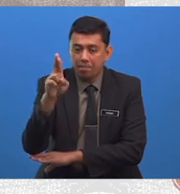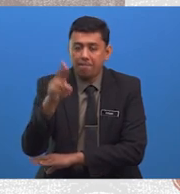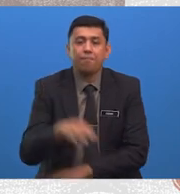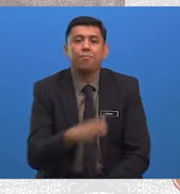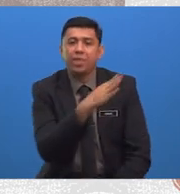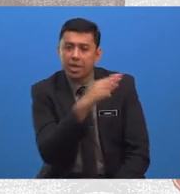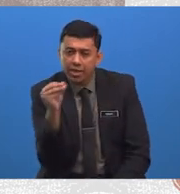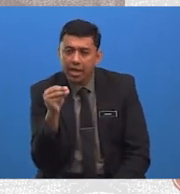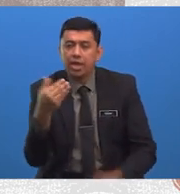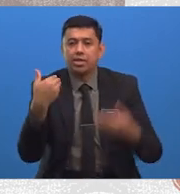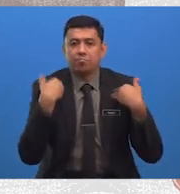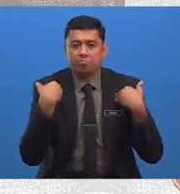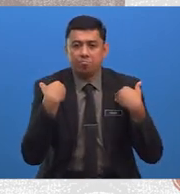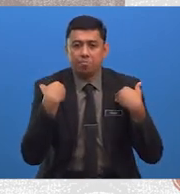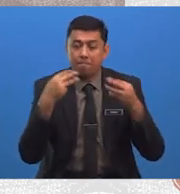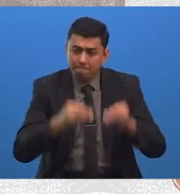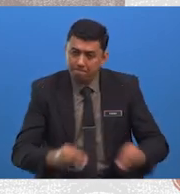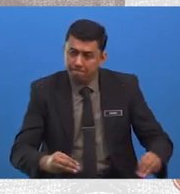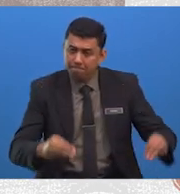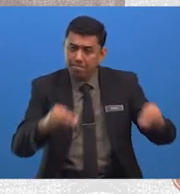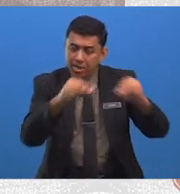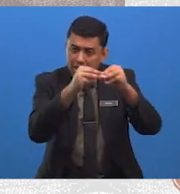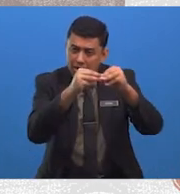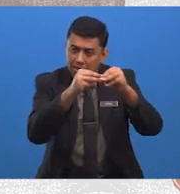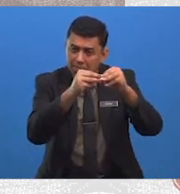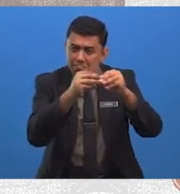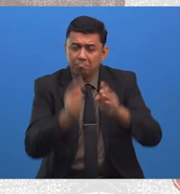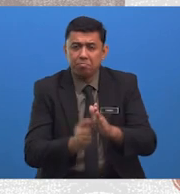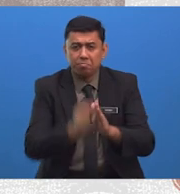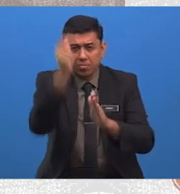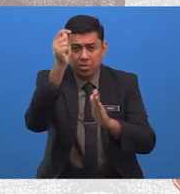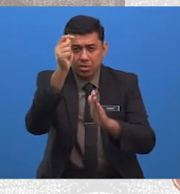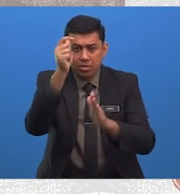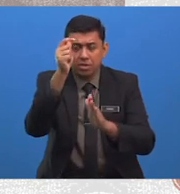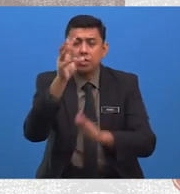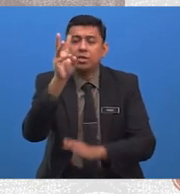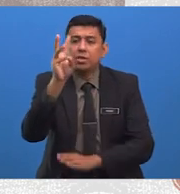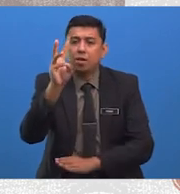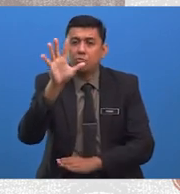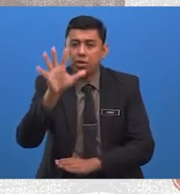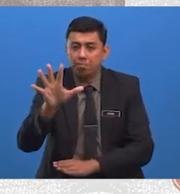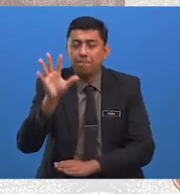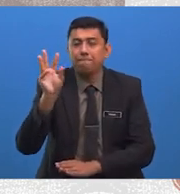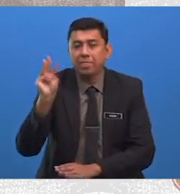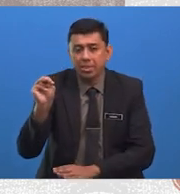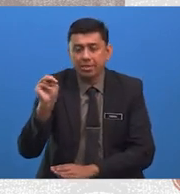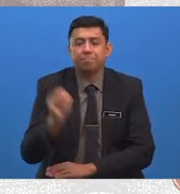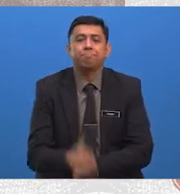dan mempunyai menara utama setinggi 65 meter.